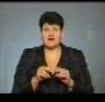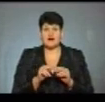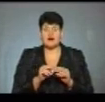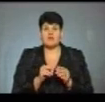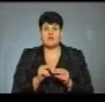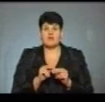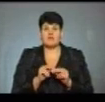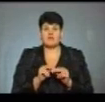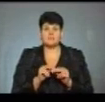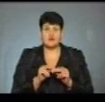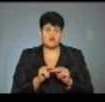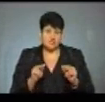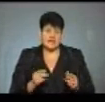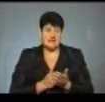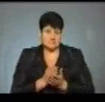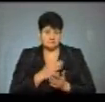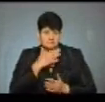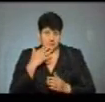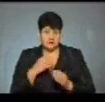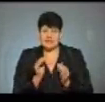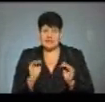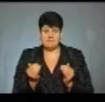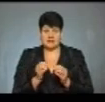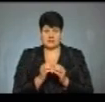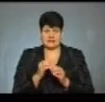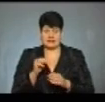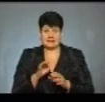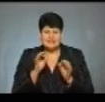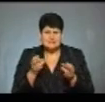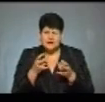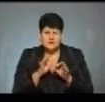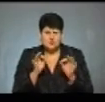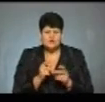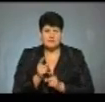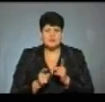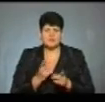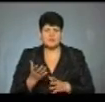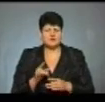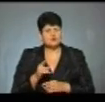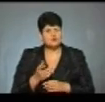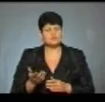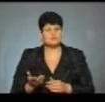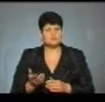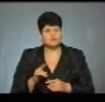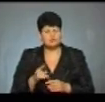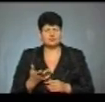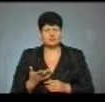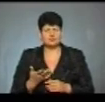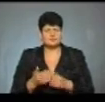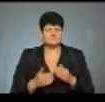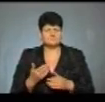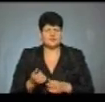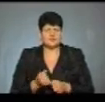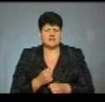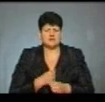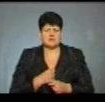стажем не менше 10. І все, і не треба нічого міняти. Ну, але чомусь такі тенденції, на